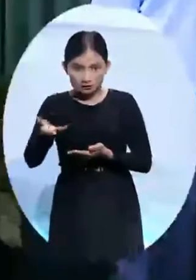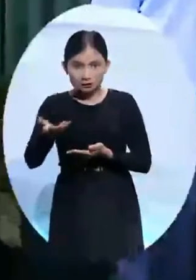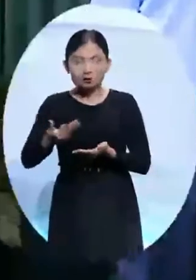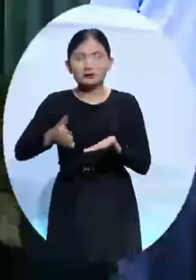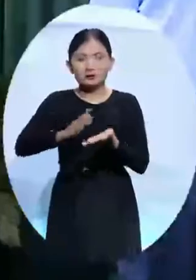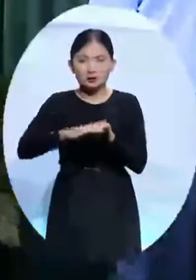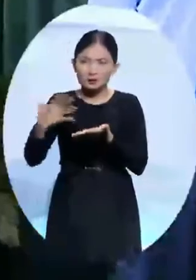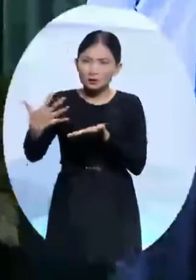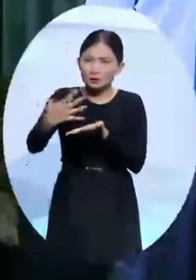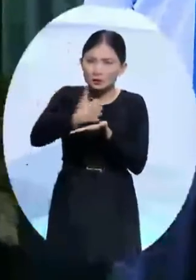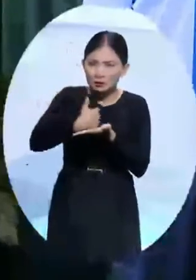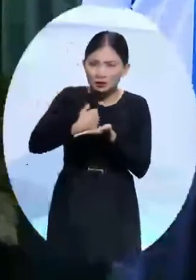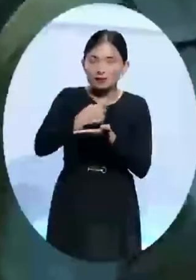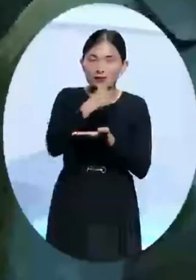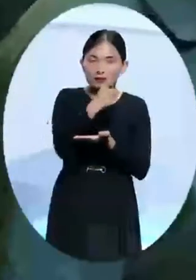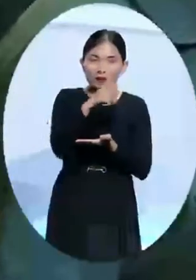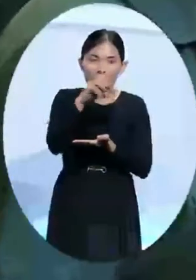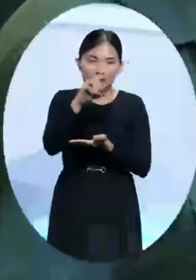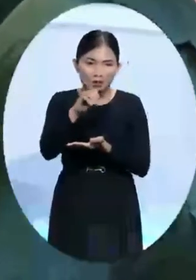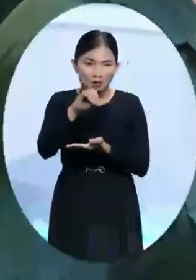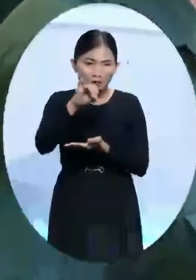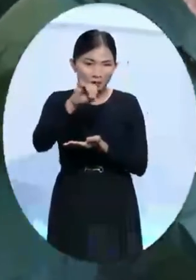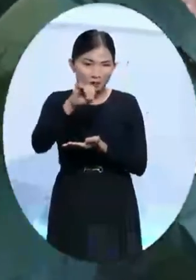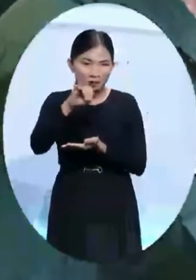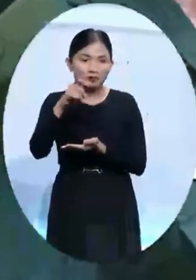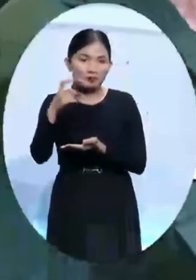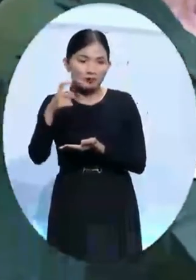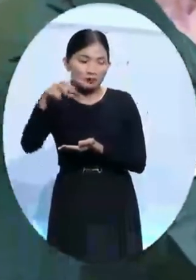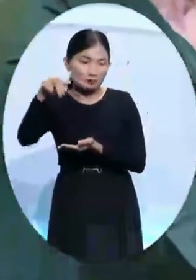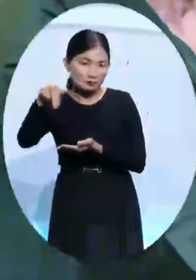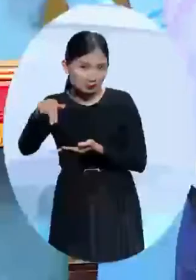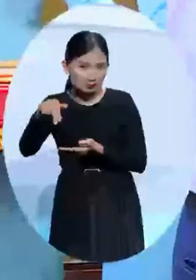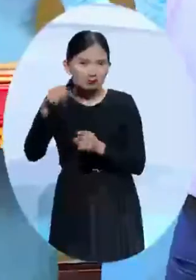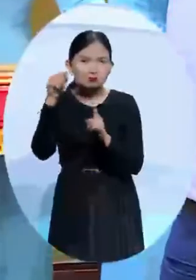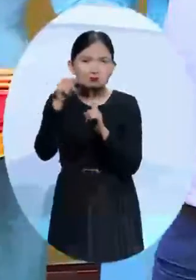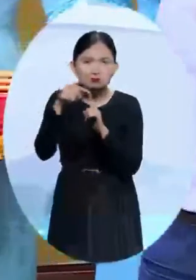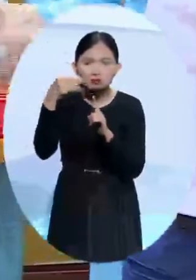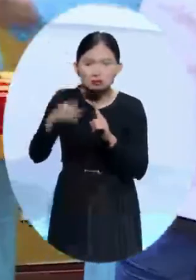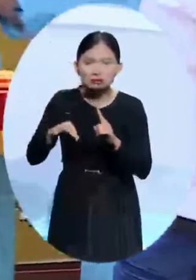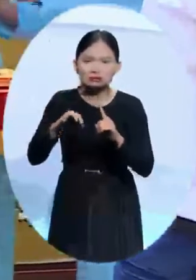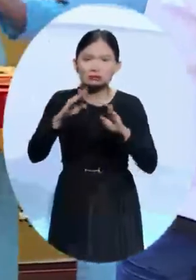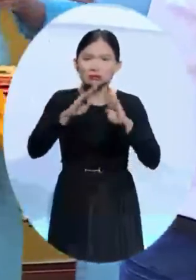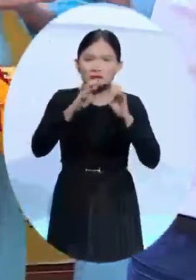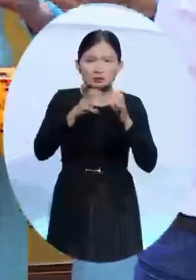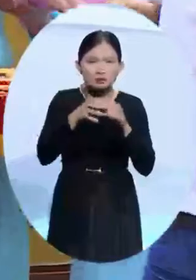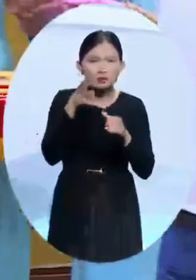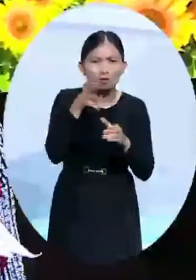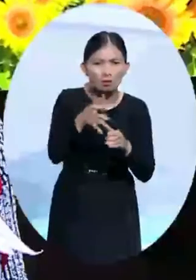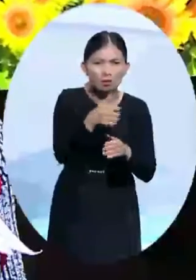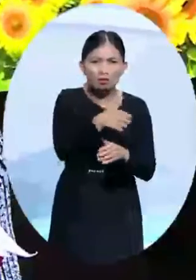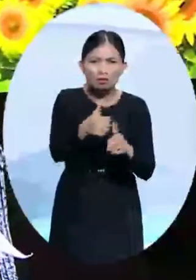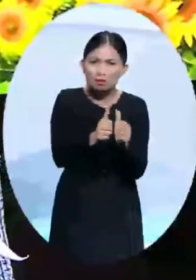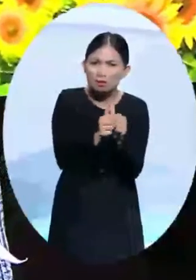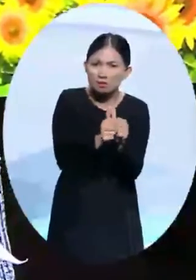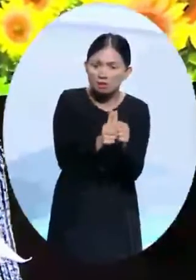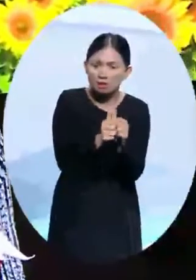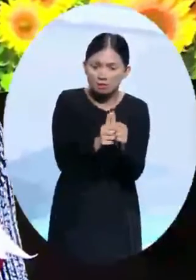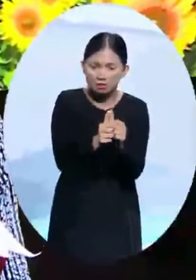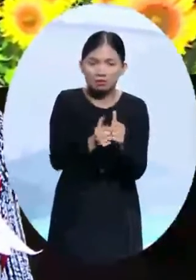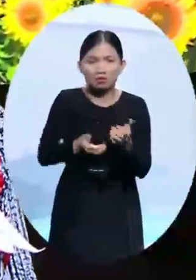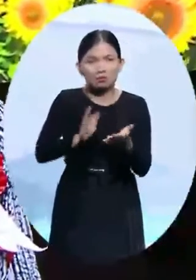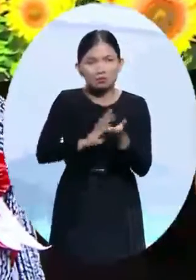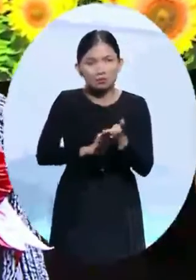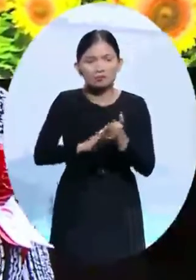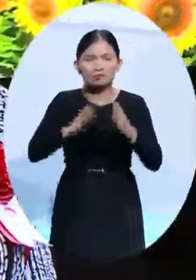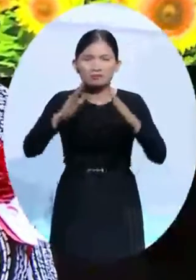đền ơn đáp nghĩa để chăm lo cho hơn 1.000 thương binh, bệnh binh, thân nhân liệt sĩ, gia đình người có công, xây dựng và sửa chữa nhà tình nghĩa, tặng